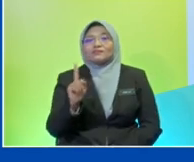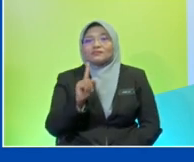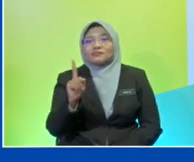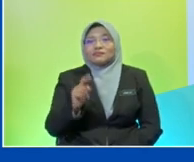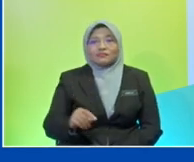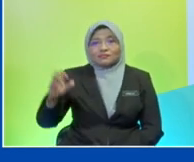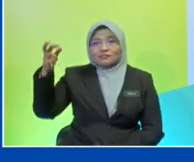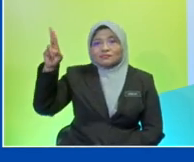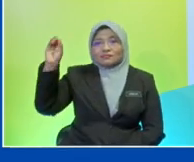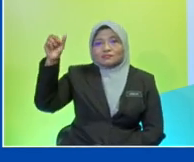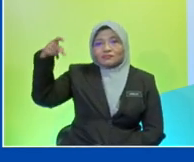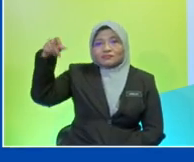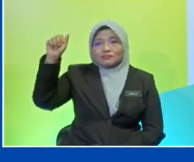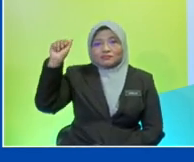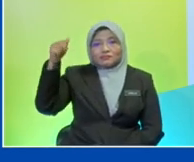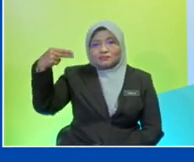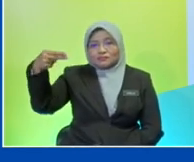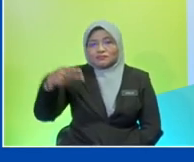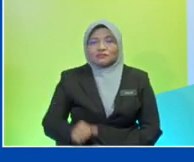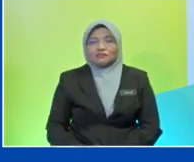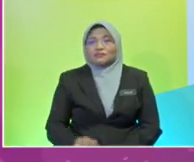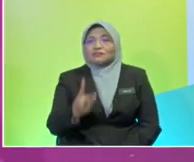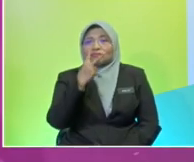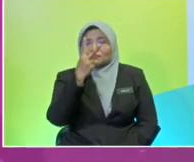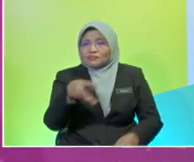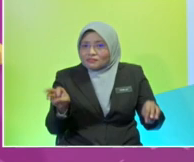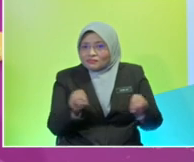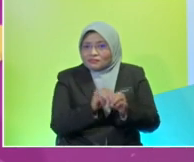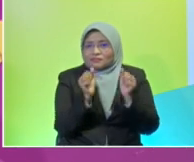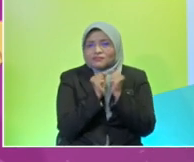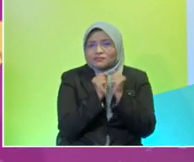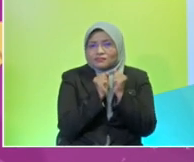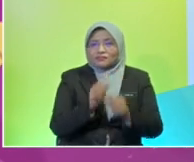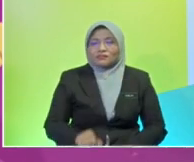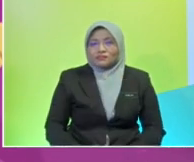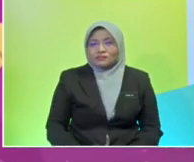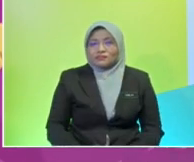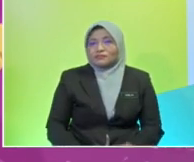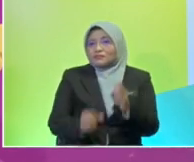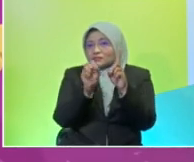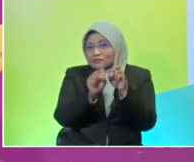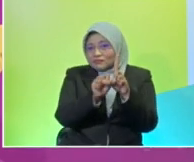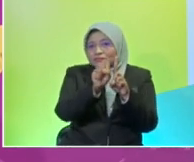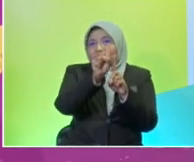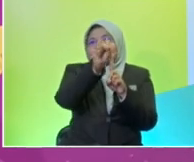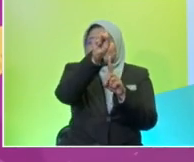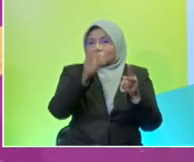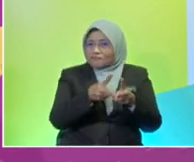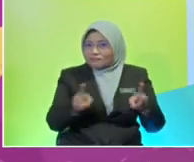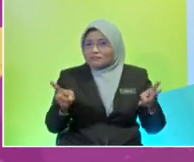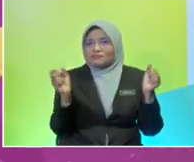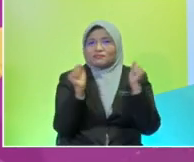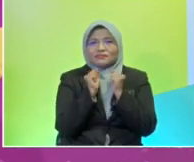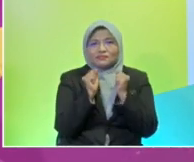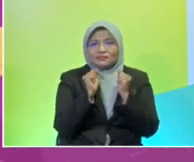seperti air dan suhunya kelihatan sangat sejuk Oke kita saksikan sebentar tentang